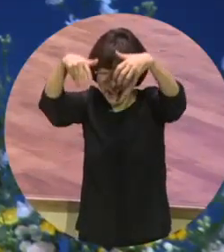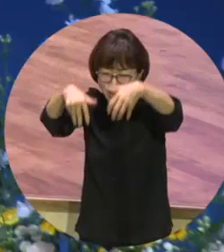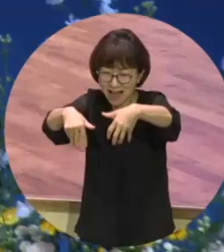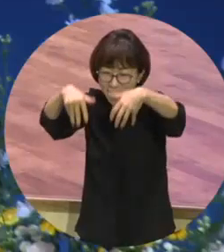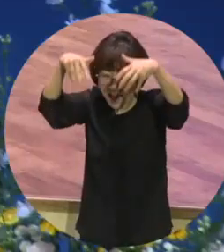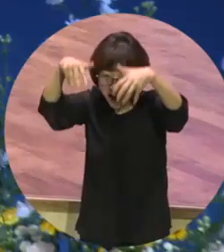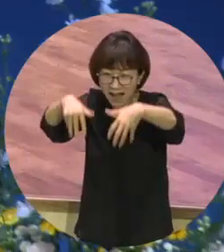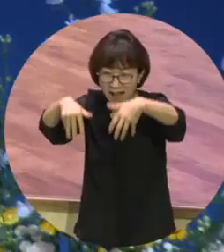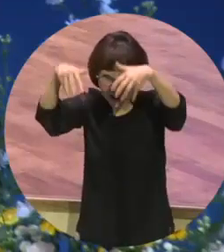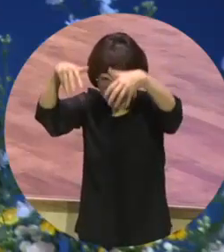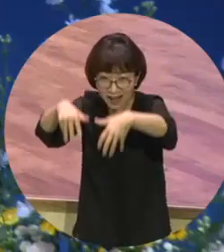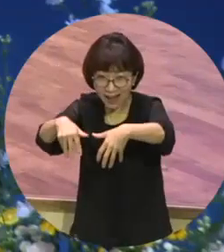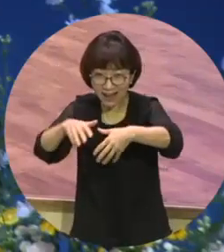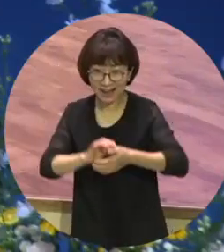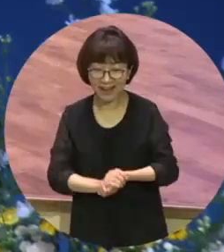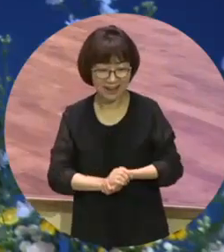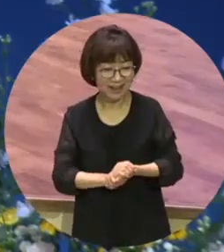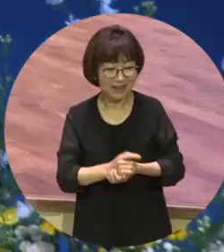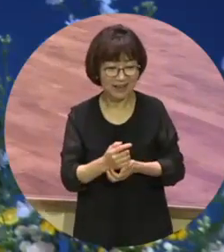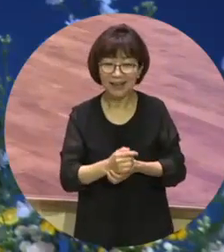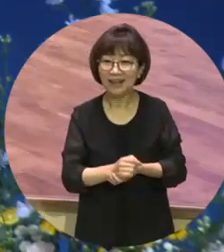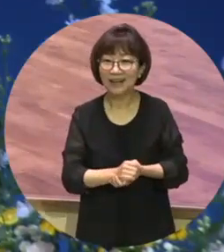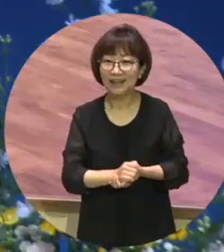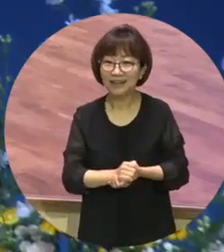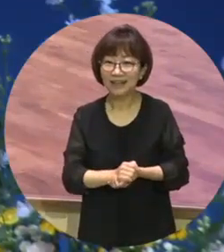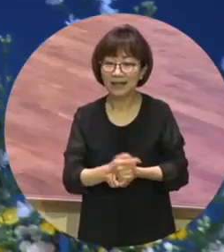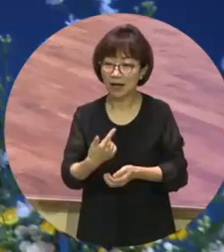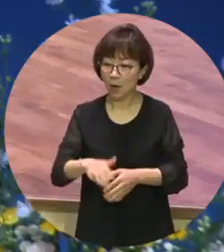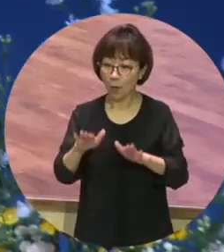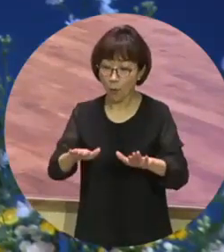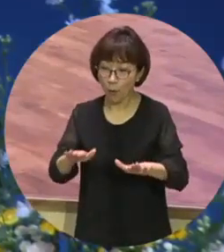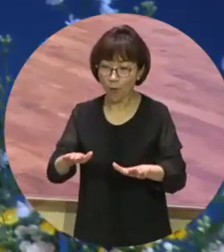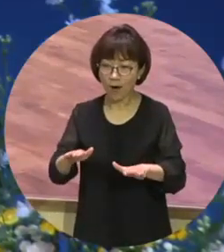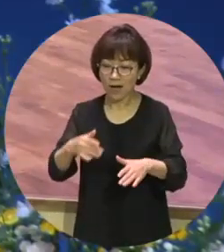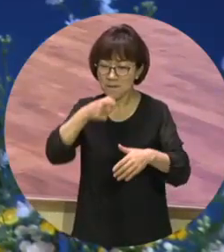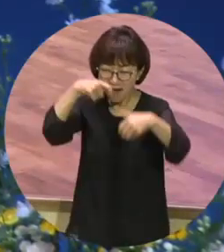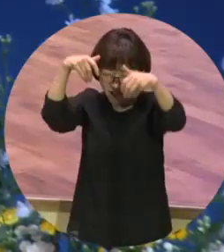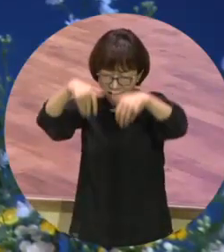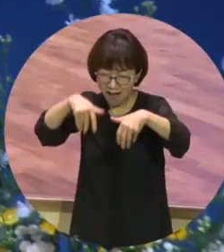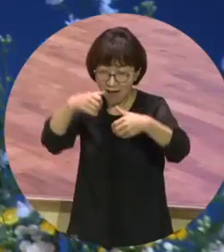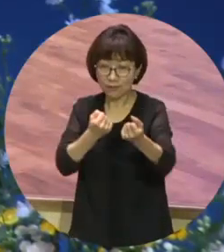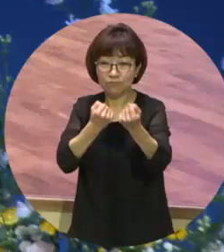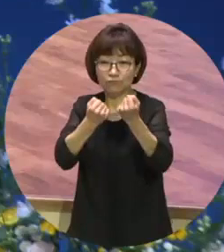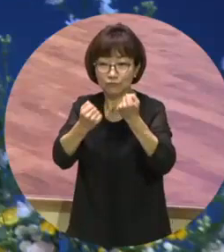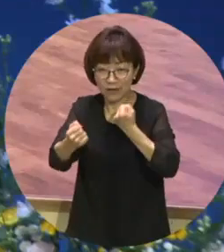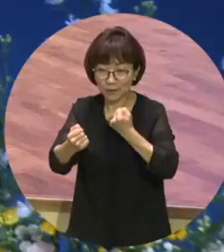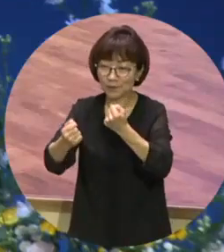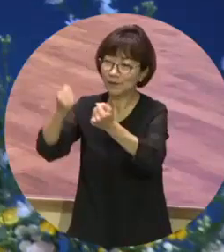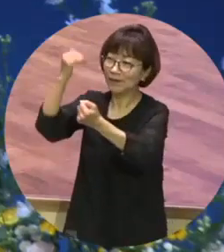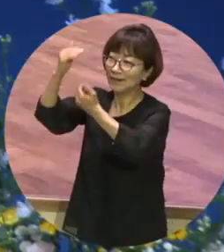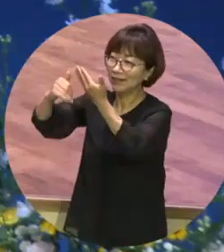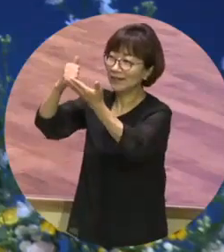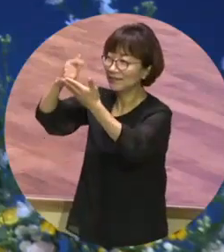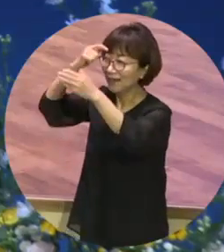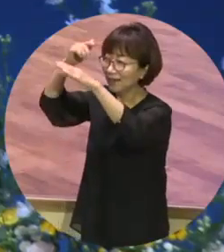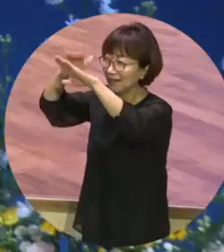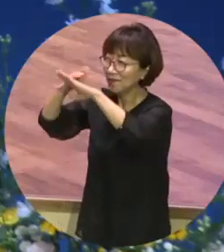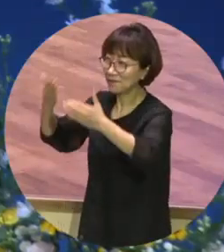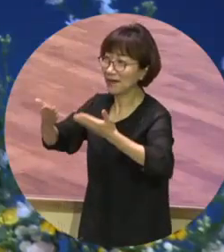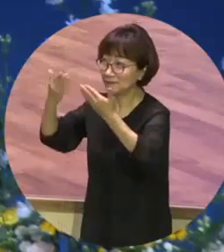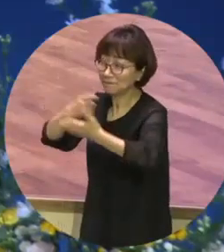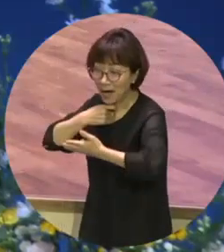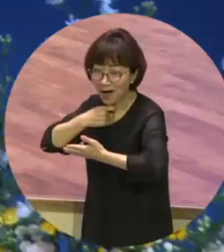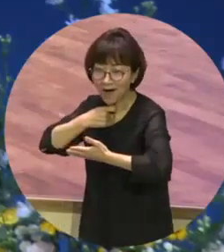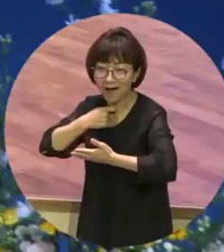불신자들은 모르는 할 수도 없는 하나님 앞에 예배하는 장소에 나와서 예배하게 된 것